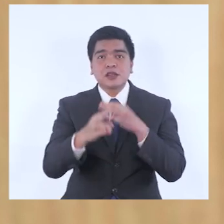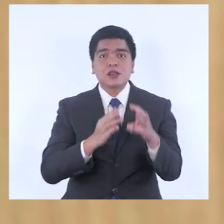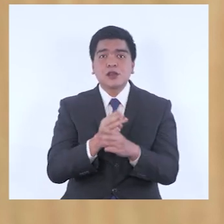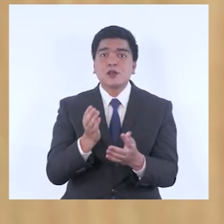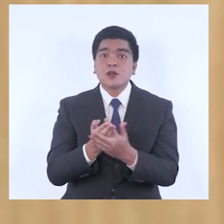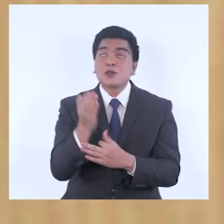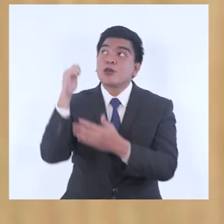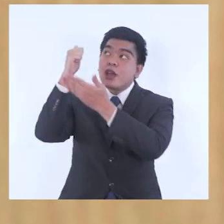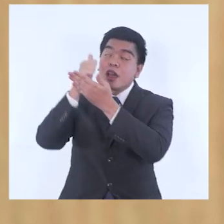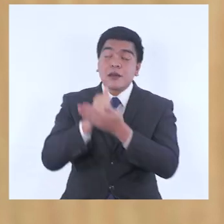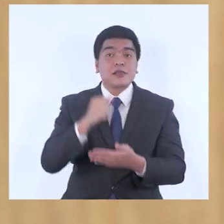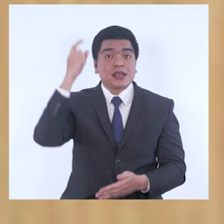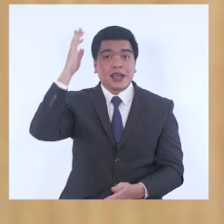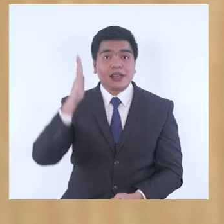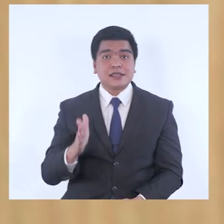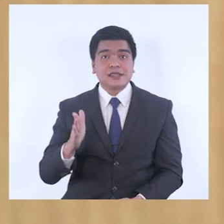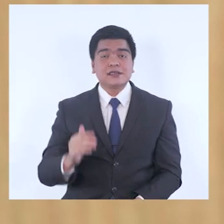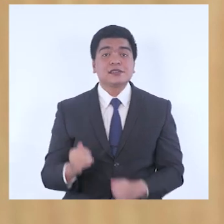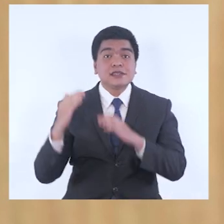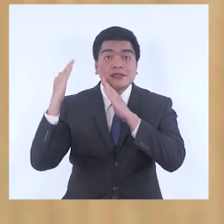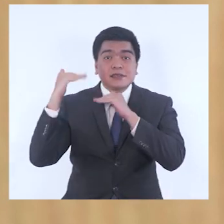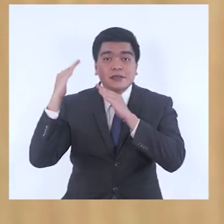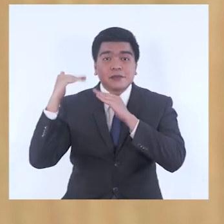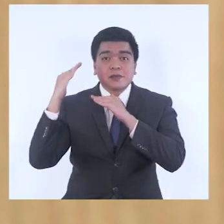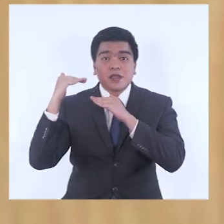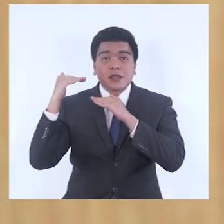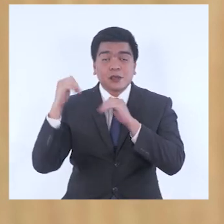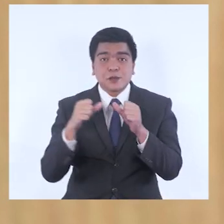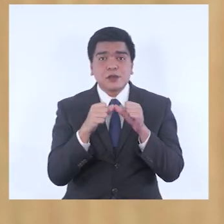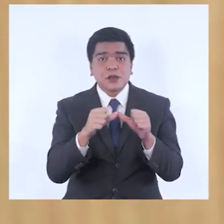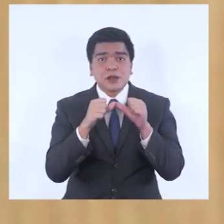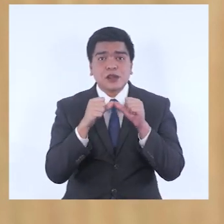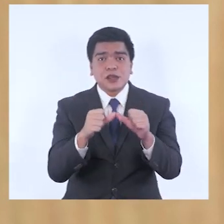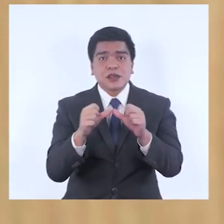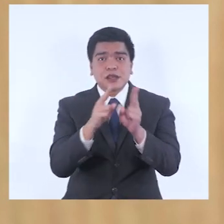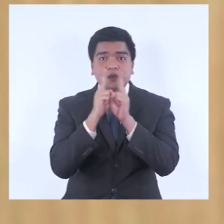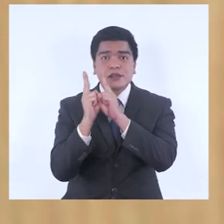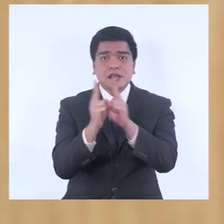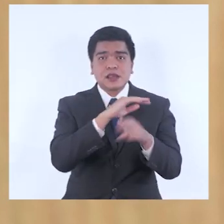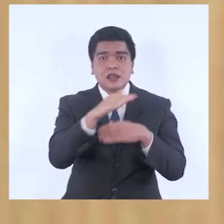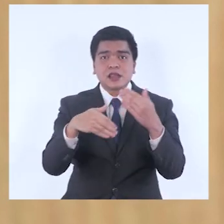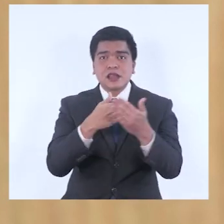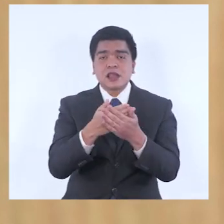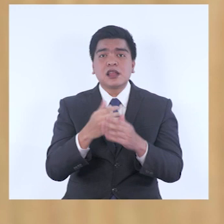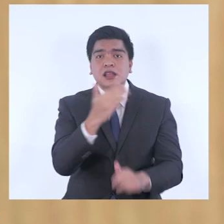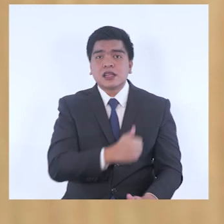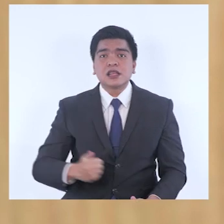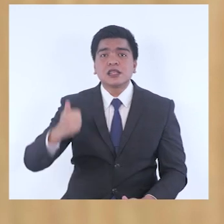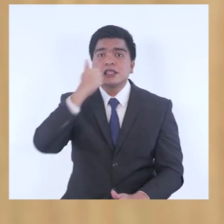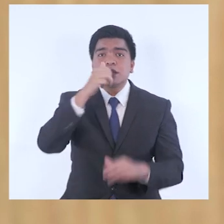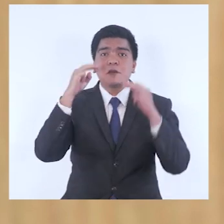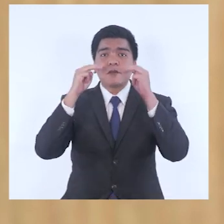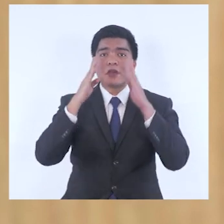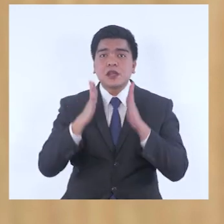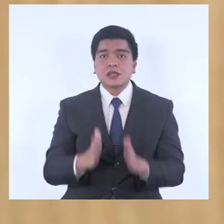ay mamamalaging kaisa tayong lahat ng ating tagapamahalang pangkalahatan, maging ng ating tagapagugnay ng